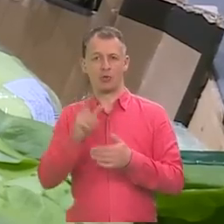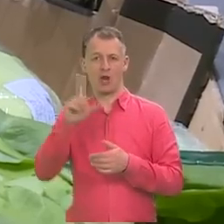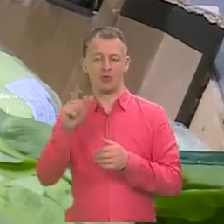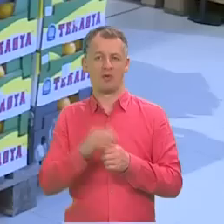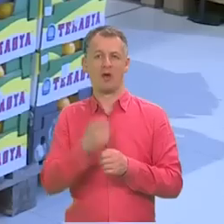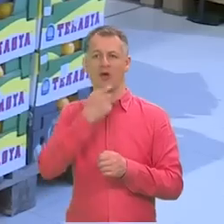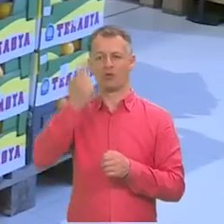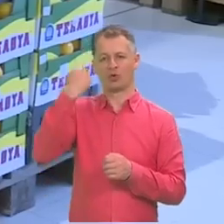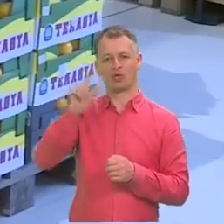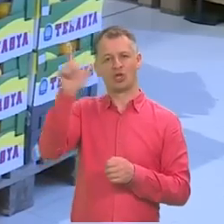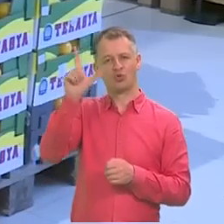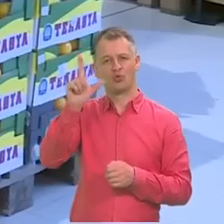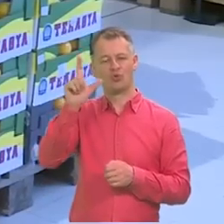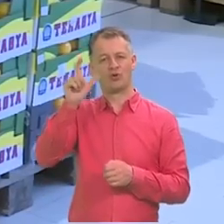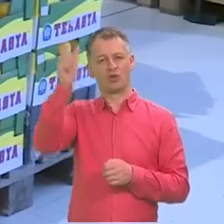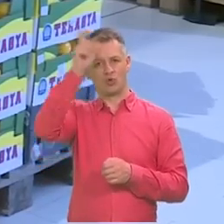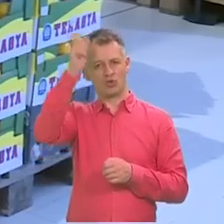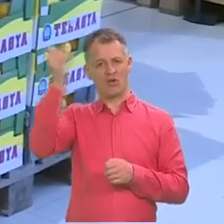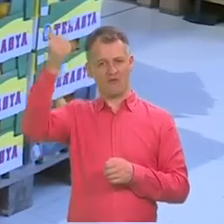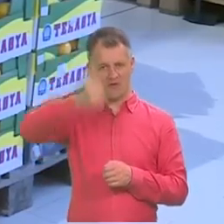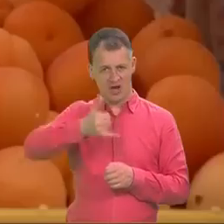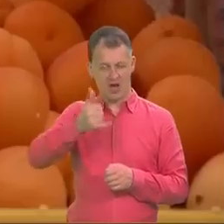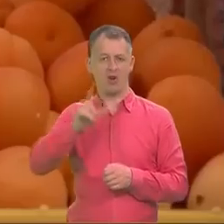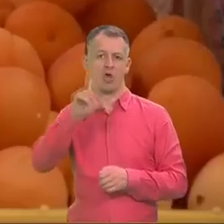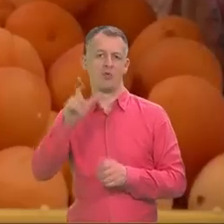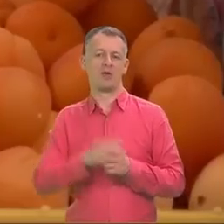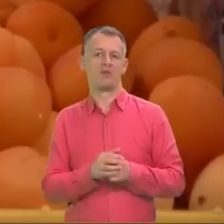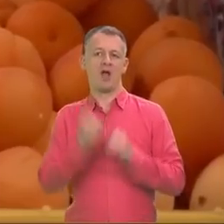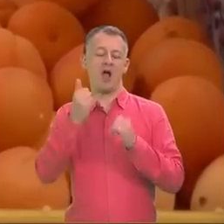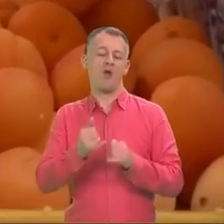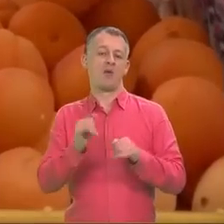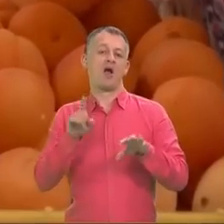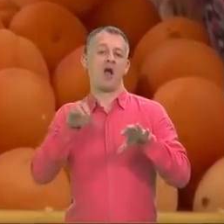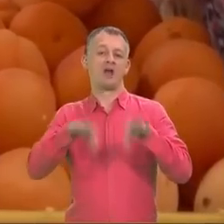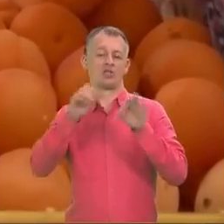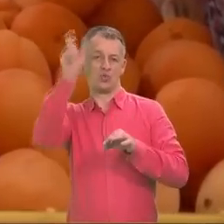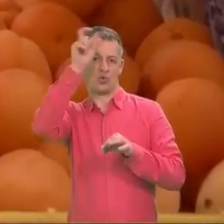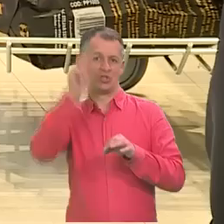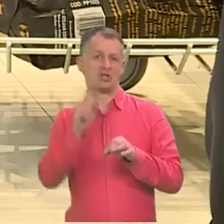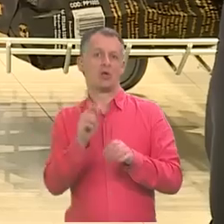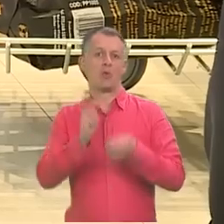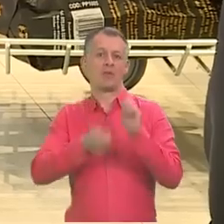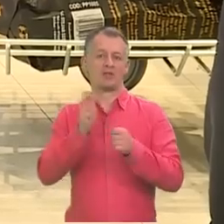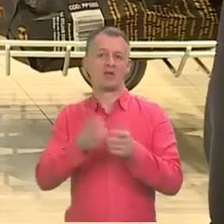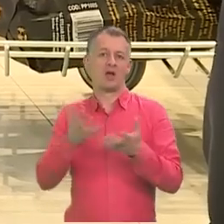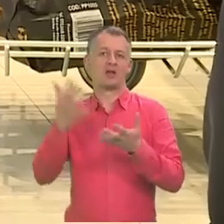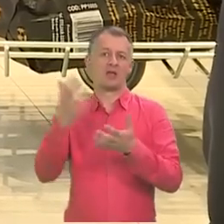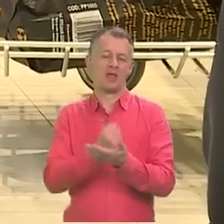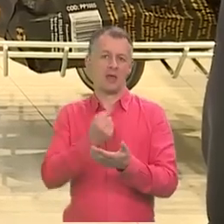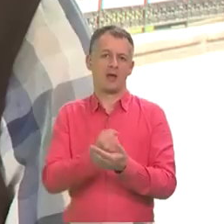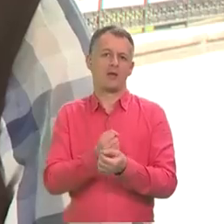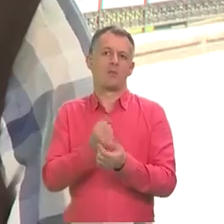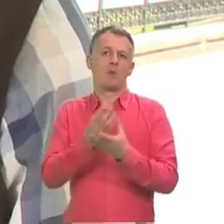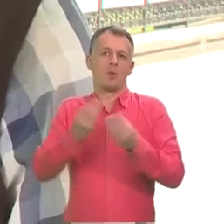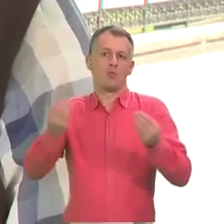invadau piața românească vor fi tot mai rare. Producătorii din Anatolia au găsit în Federația Rusă o piață care înghite cantități uriașe la prețuri mai atractive.